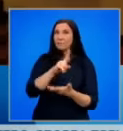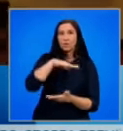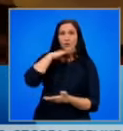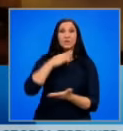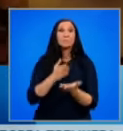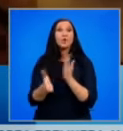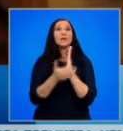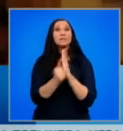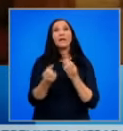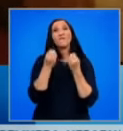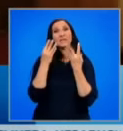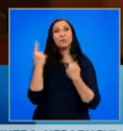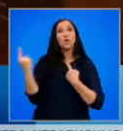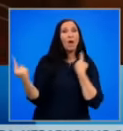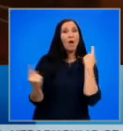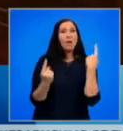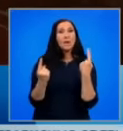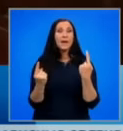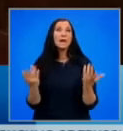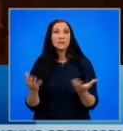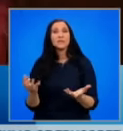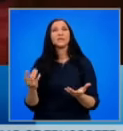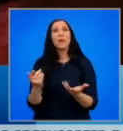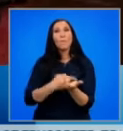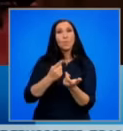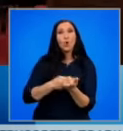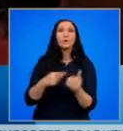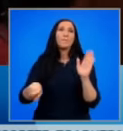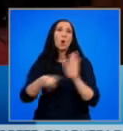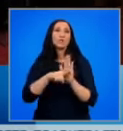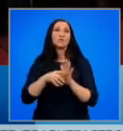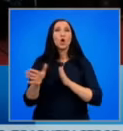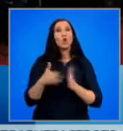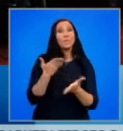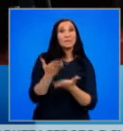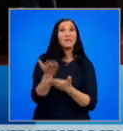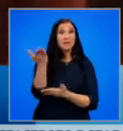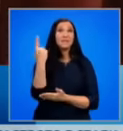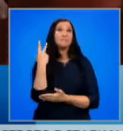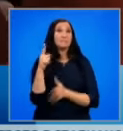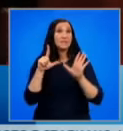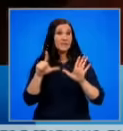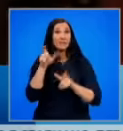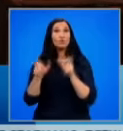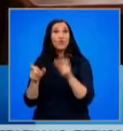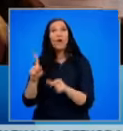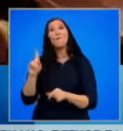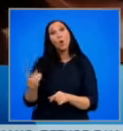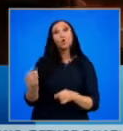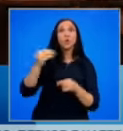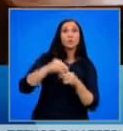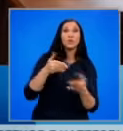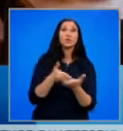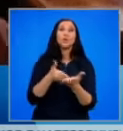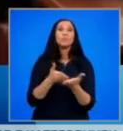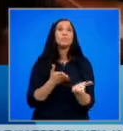експерти е възможна игра с кворума. При отсъствието на народни представители тези 7 гласа може да се компенсират, тъй като